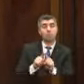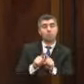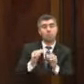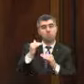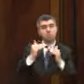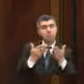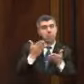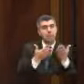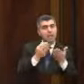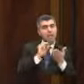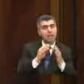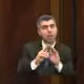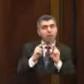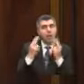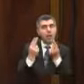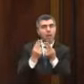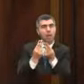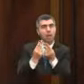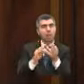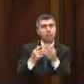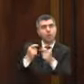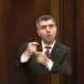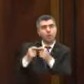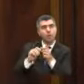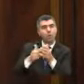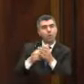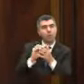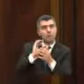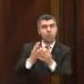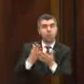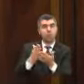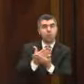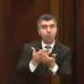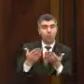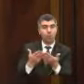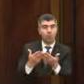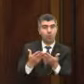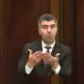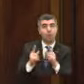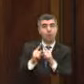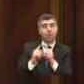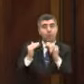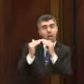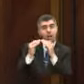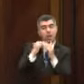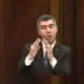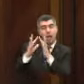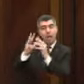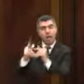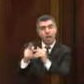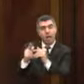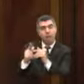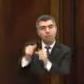التوازنات الماكرو اقتصادية، ولكن بقينا كنضربوا بلاصتنا. نفس تقريبا الأرقام هي اللي كنحصلوا عليها من بعد